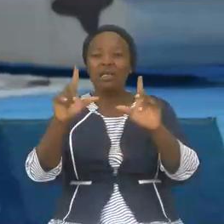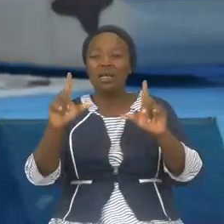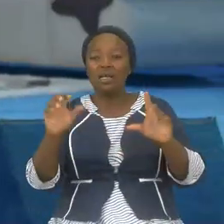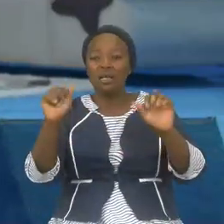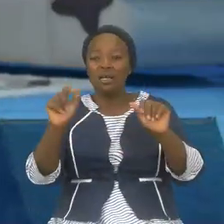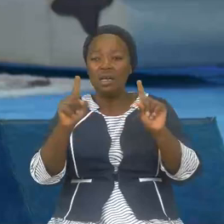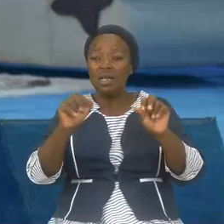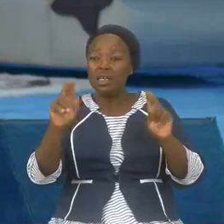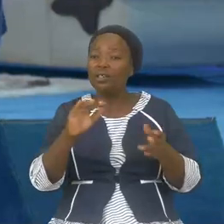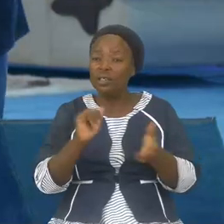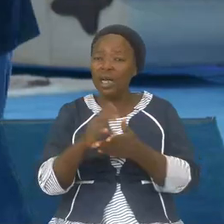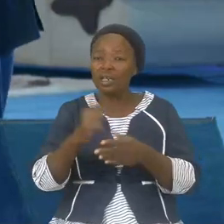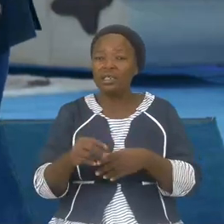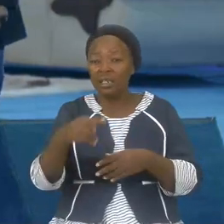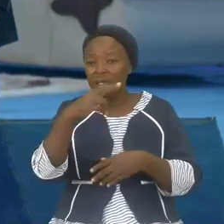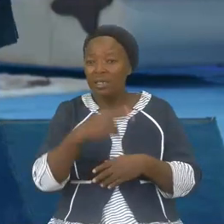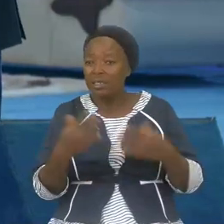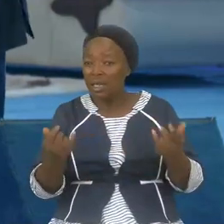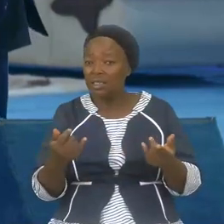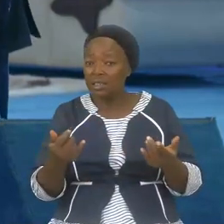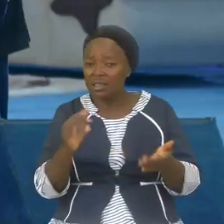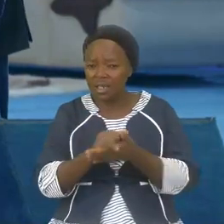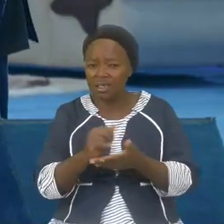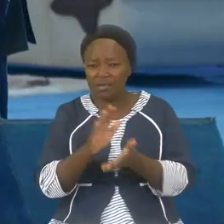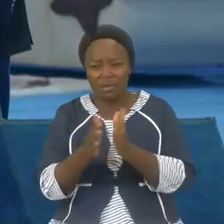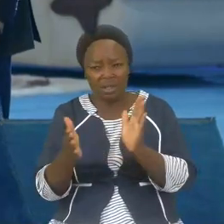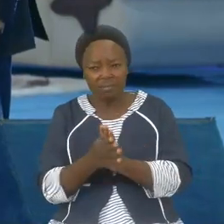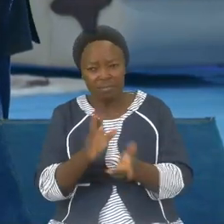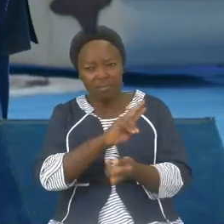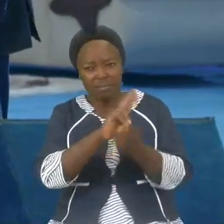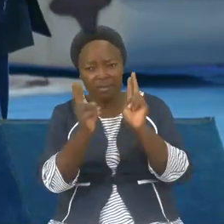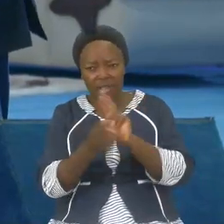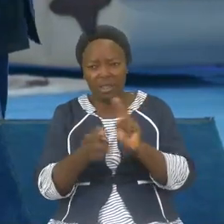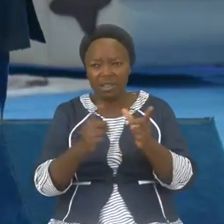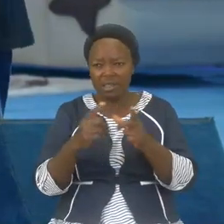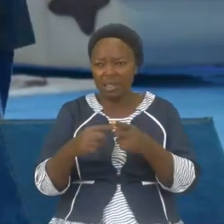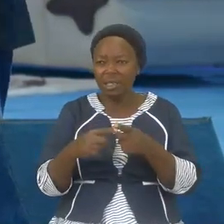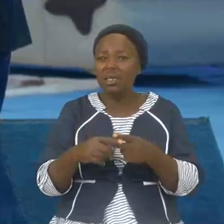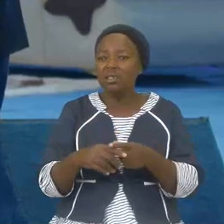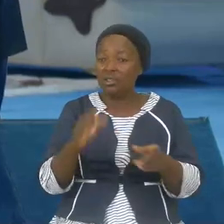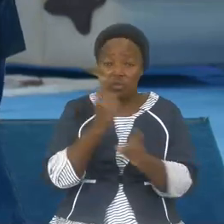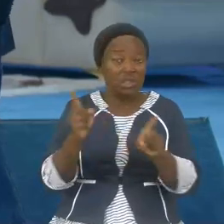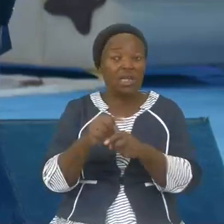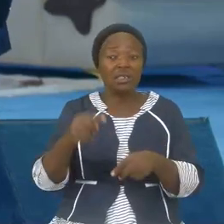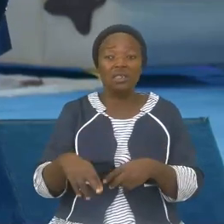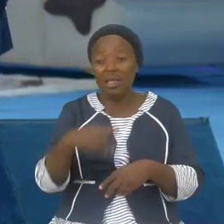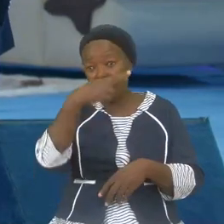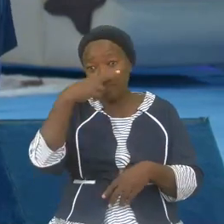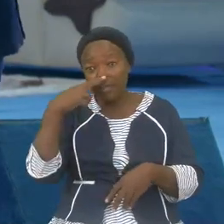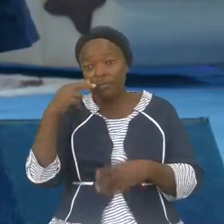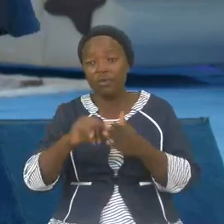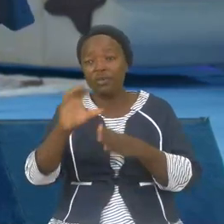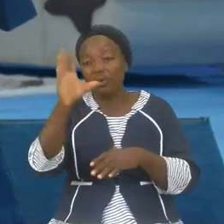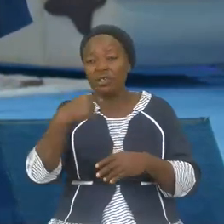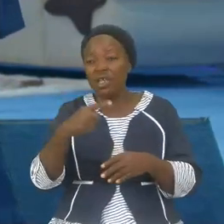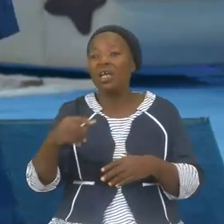ce Lazare, comme le voleur à la croix qui s'est repenti, et le Seigneur lui dit, aujourd'hui tu